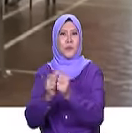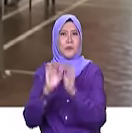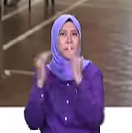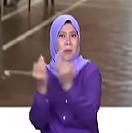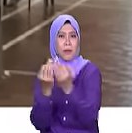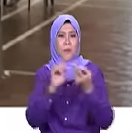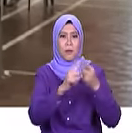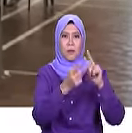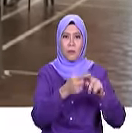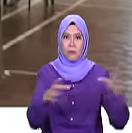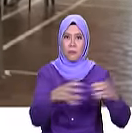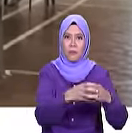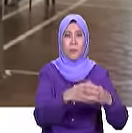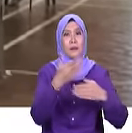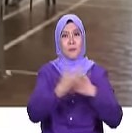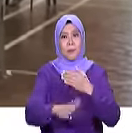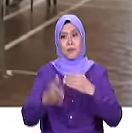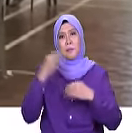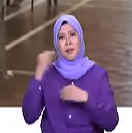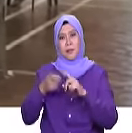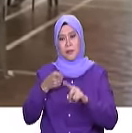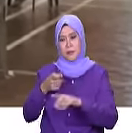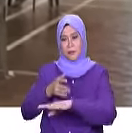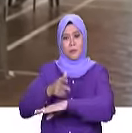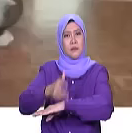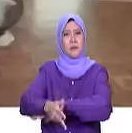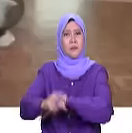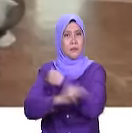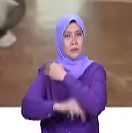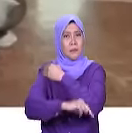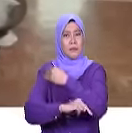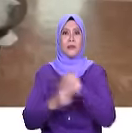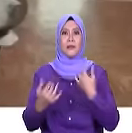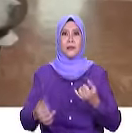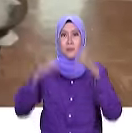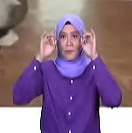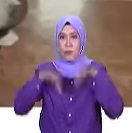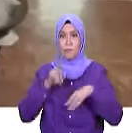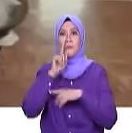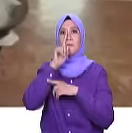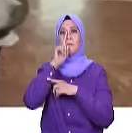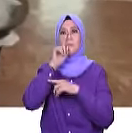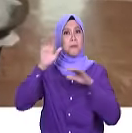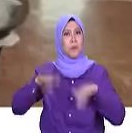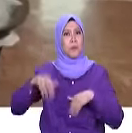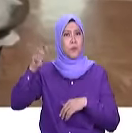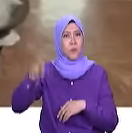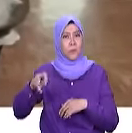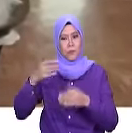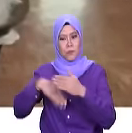rakan terdekat selepas pulang dari rentas negeri. Ketika ini, ujian saringan sebelum masuk ke Terengganu belum